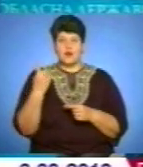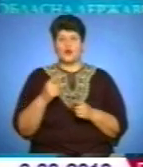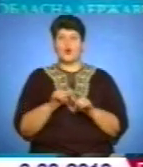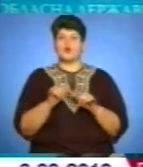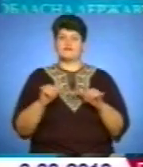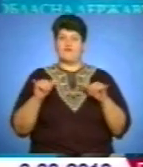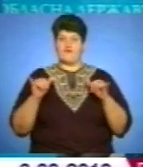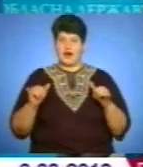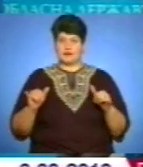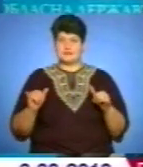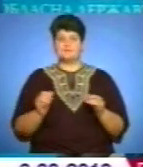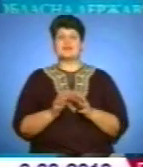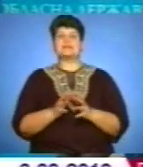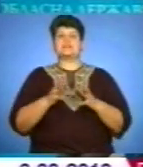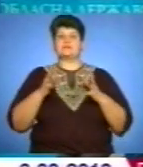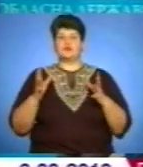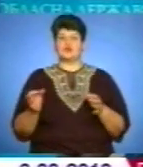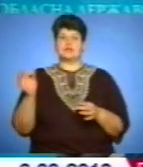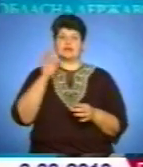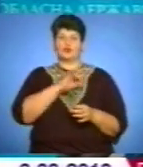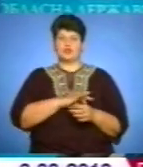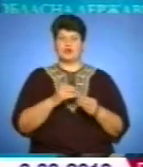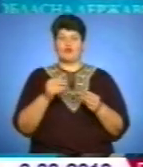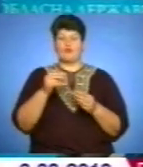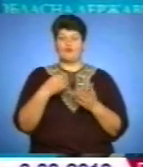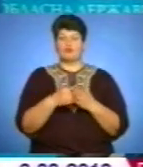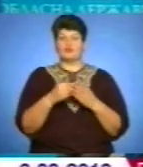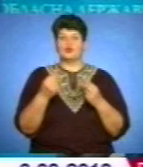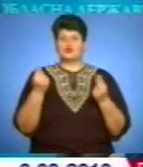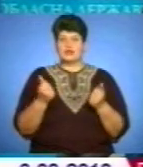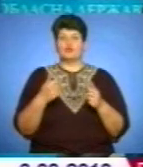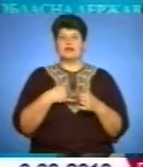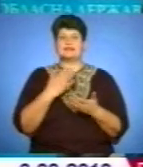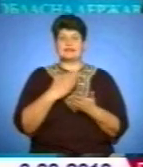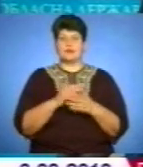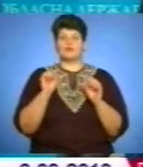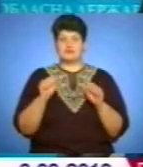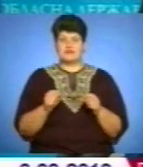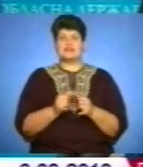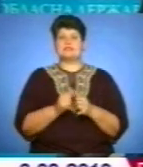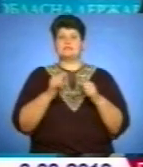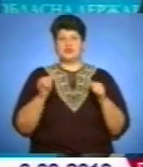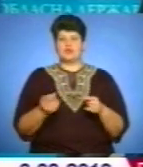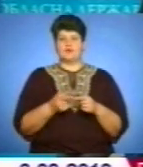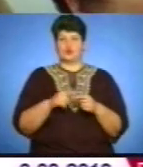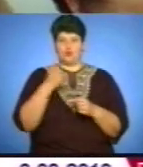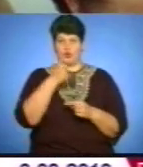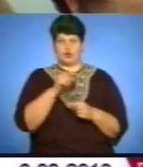розвивається, збільшується надходження до бюджету, і в нас є можливості їх значно збільшити в цьому році,